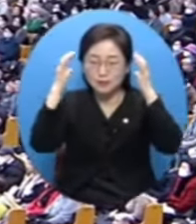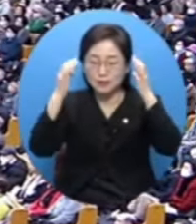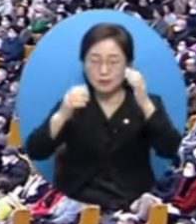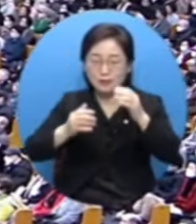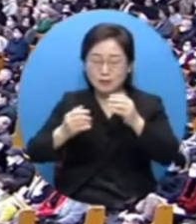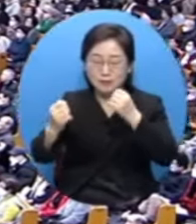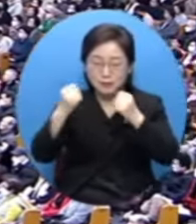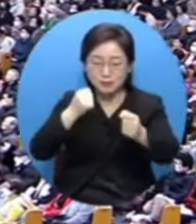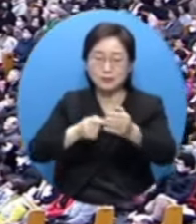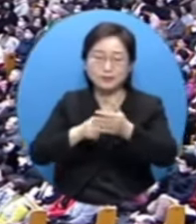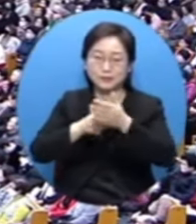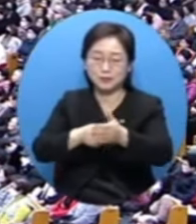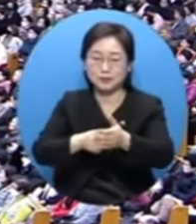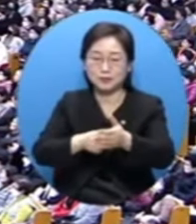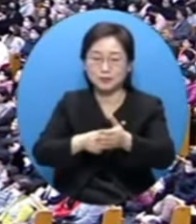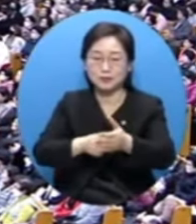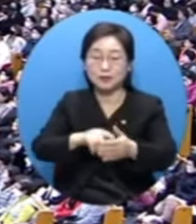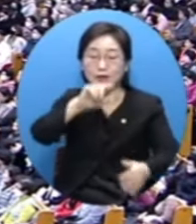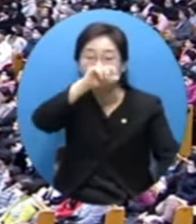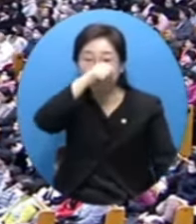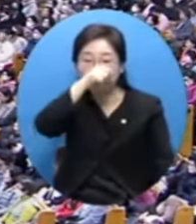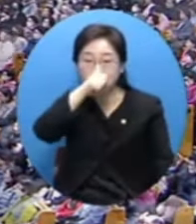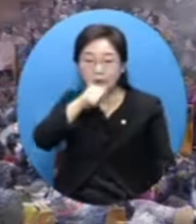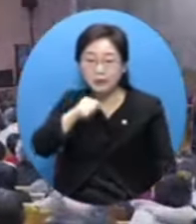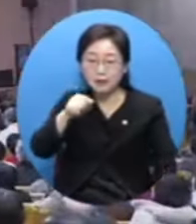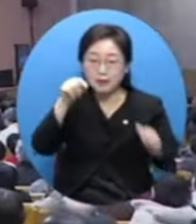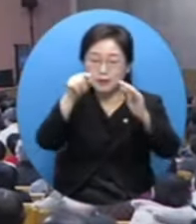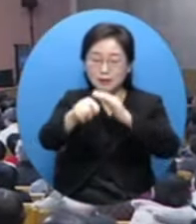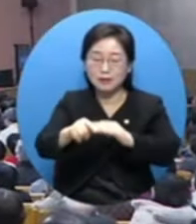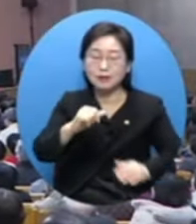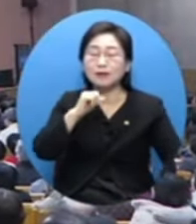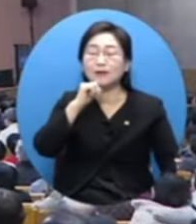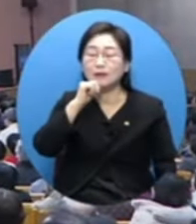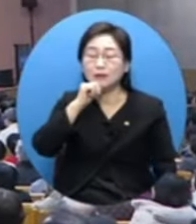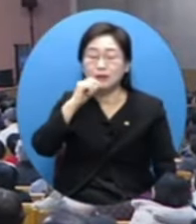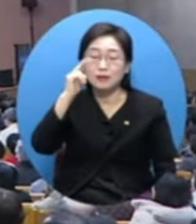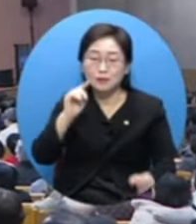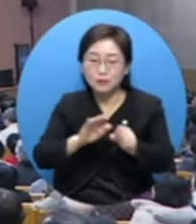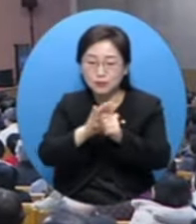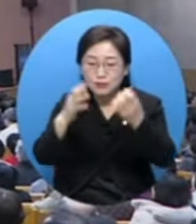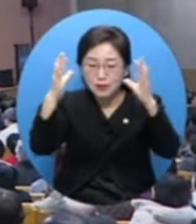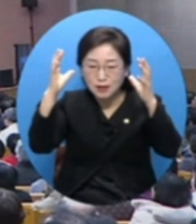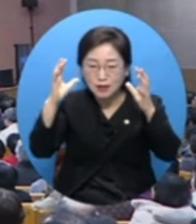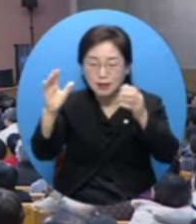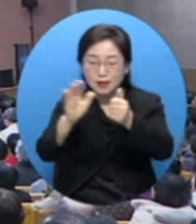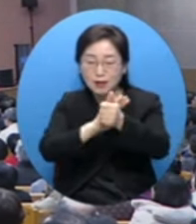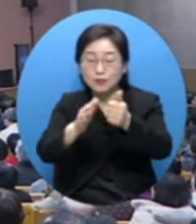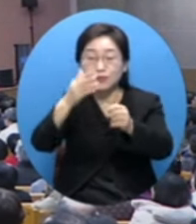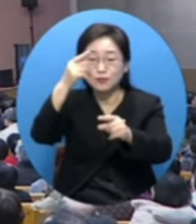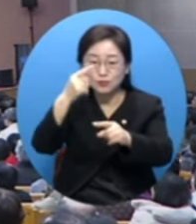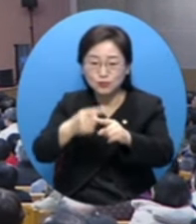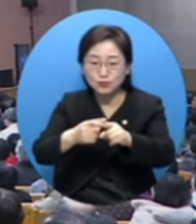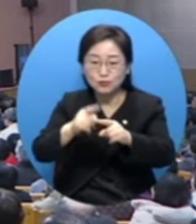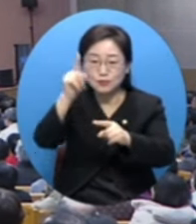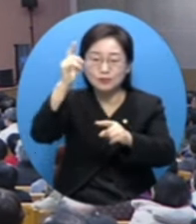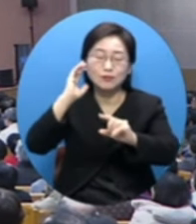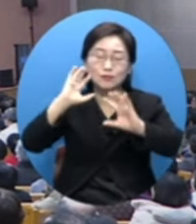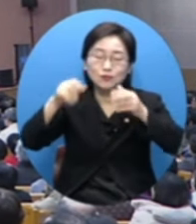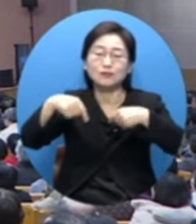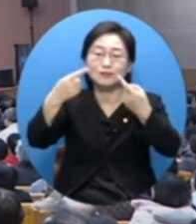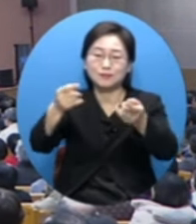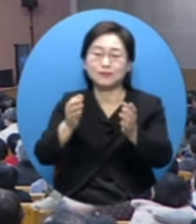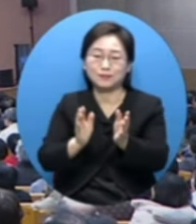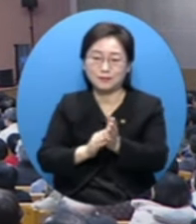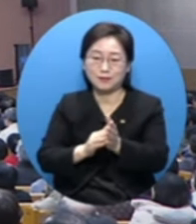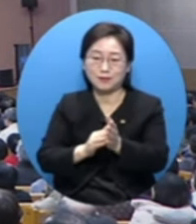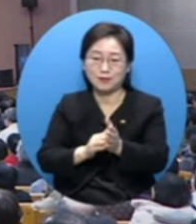이겨내고 아프리카의 가난한 불쌍한 병든 아이들을 섬기는 삶을 살다가 하나님 품에 안겼습니다.